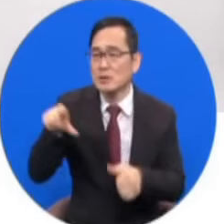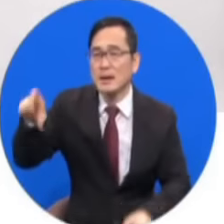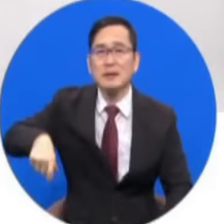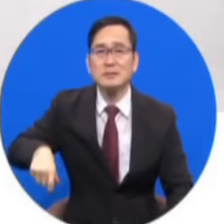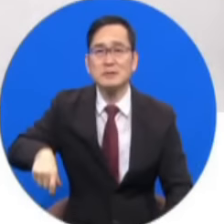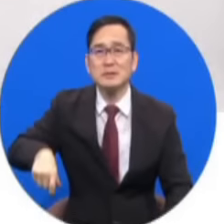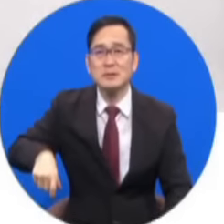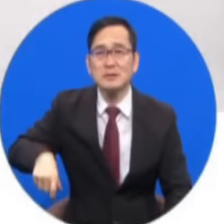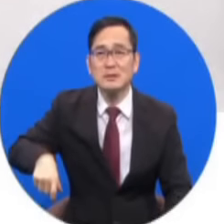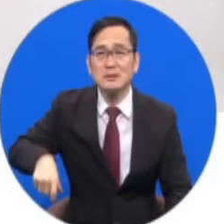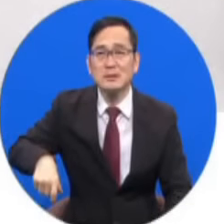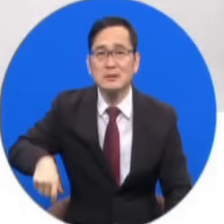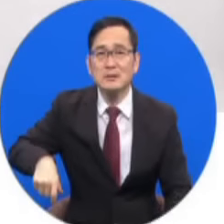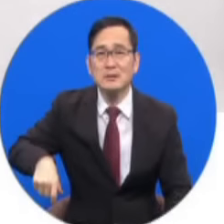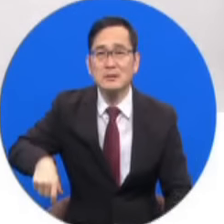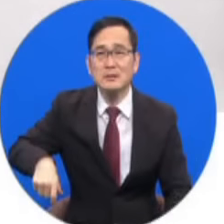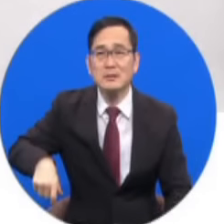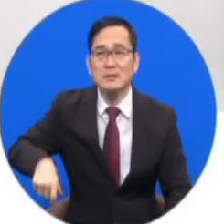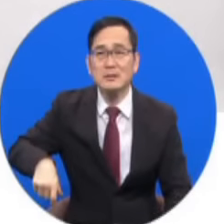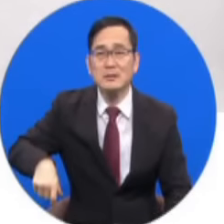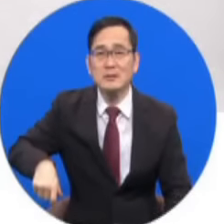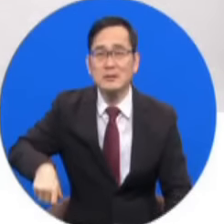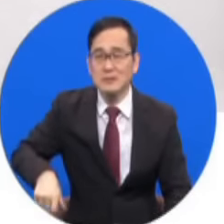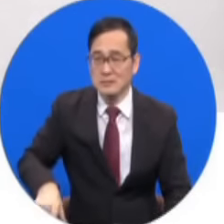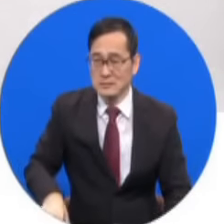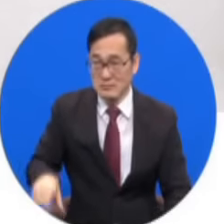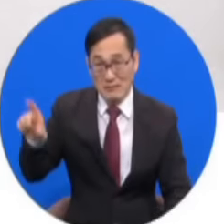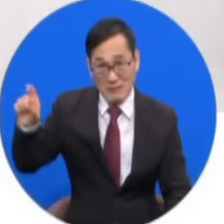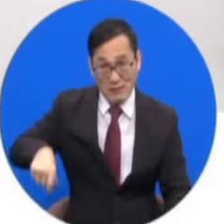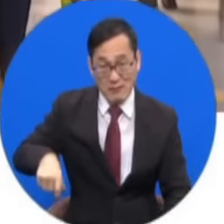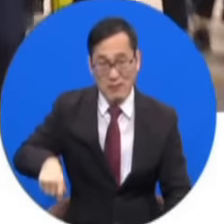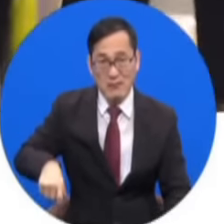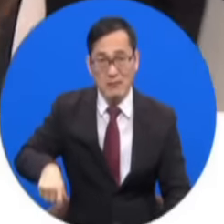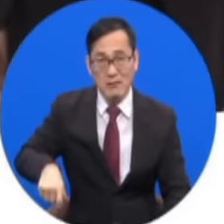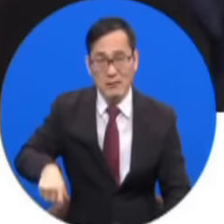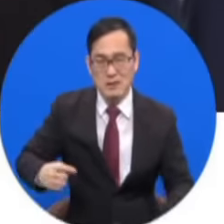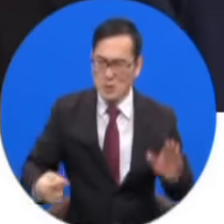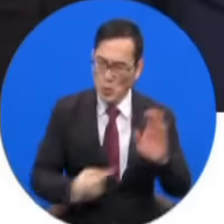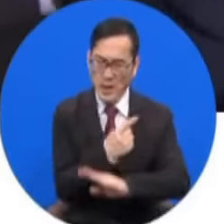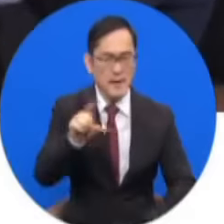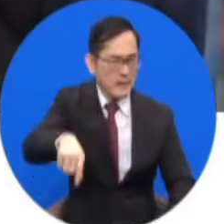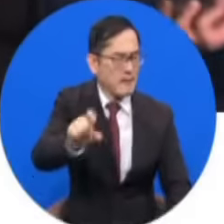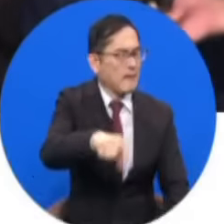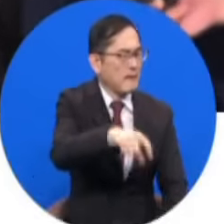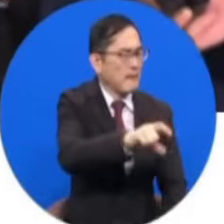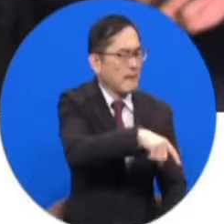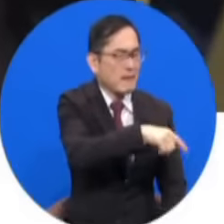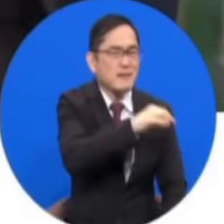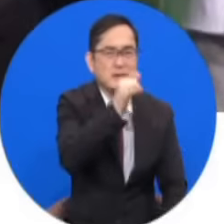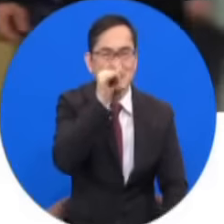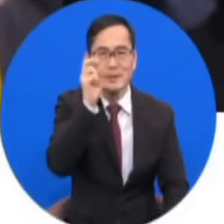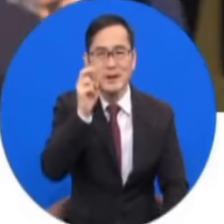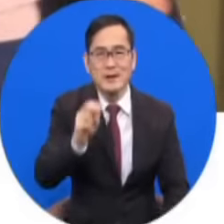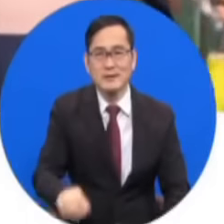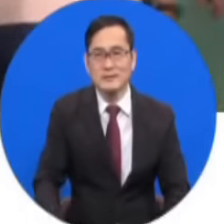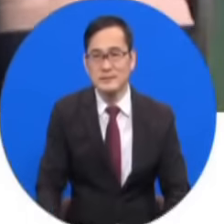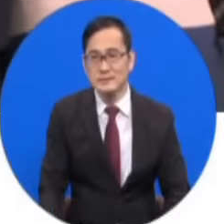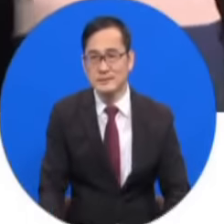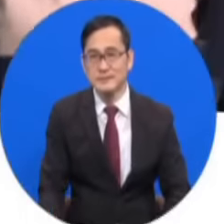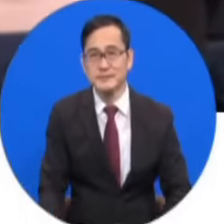저럴 때 법인 카드로 썼던 사람이 보통 때는 뭐 자기돈 썼겠습니까 그러니까 뭐 하나를 보면 열을 한다고 집에서 세는 바가지